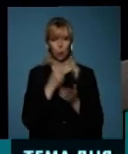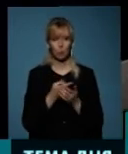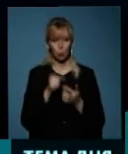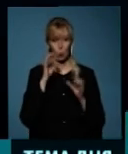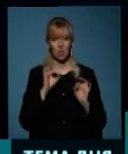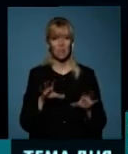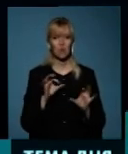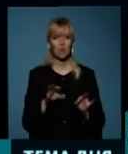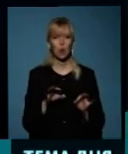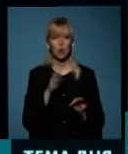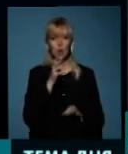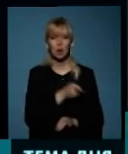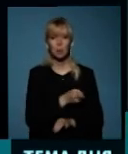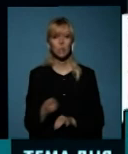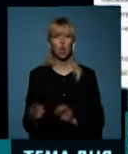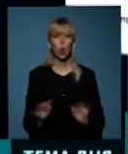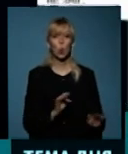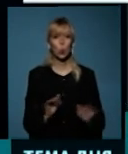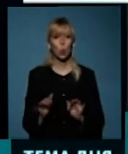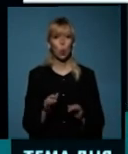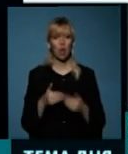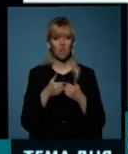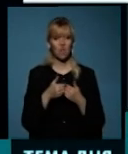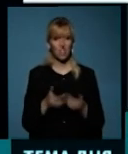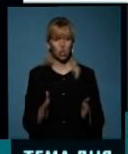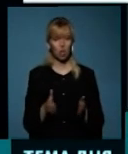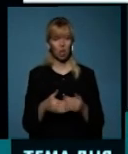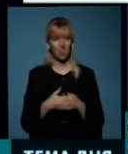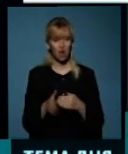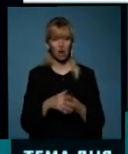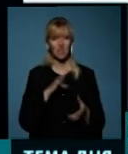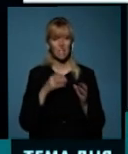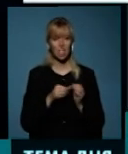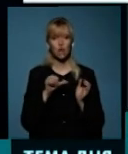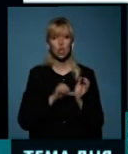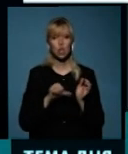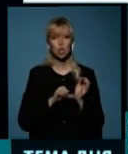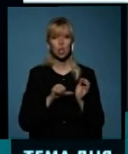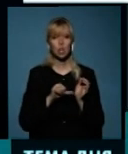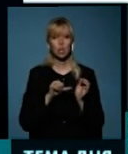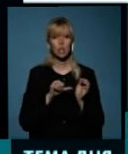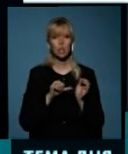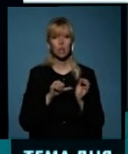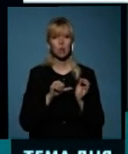інформацію, під час руху відчинилися двері, і внаслідок чого